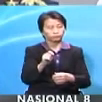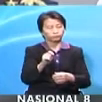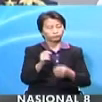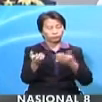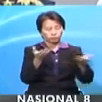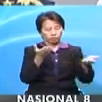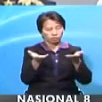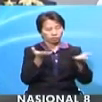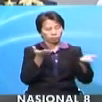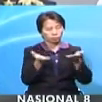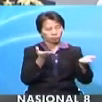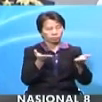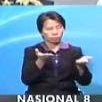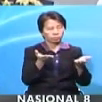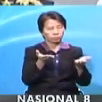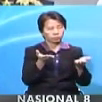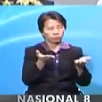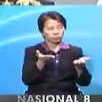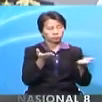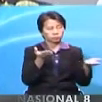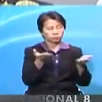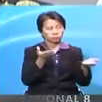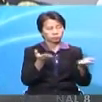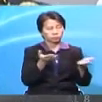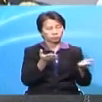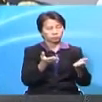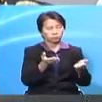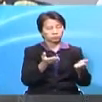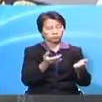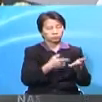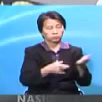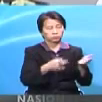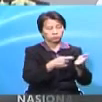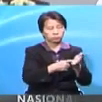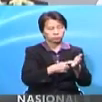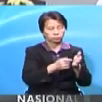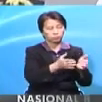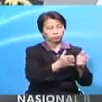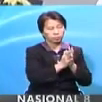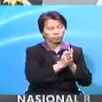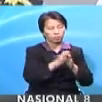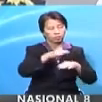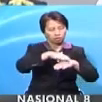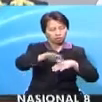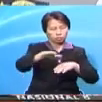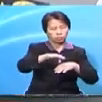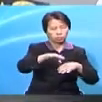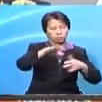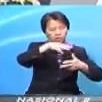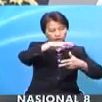dari segi mananya apa yang diperlukan sebagaimana diminta kita